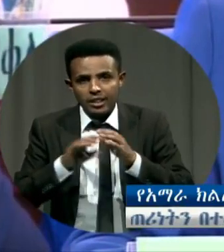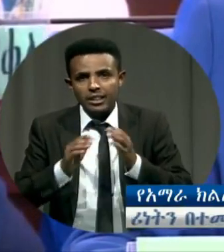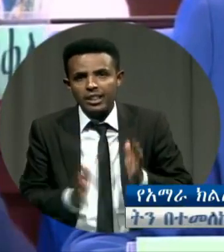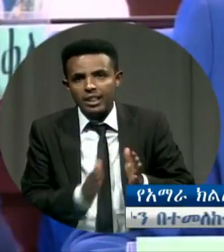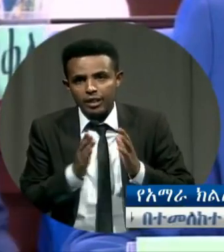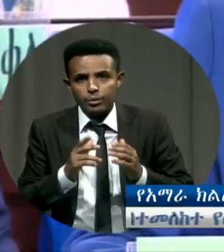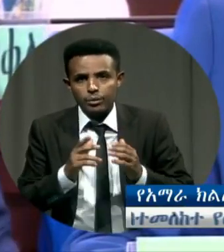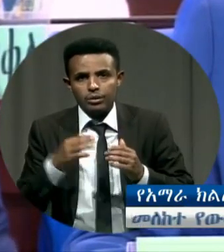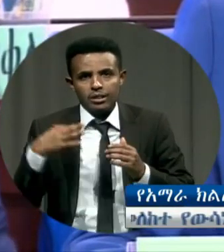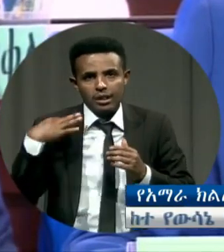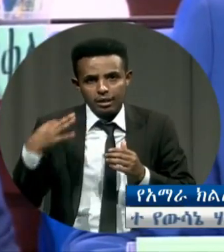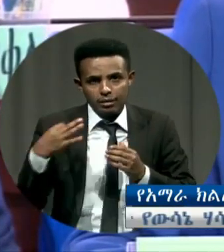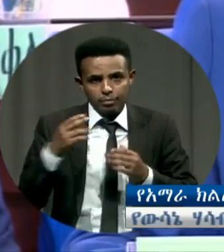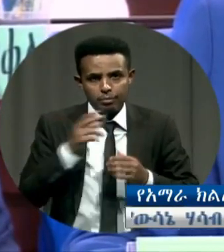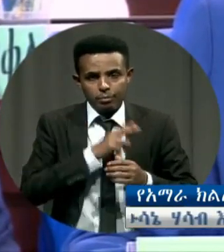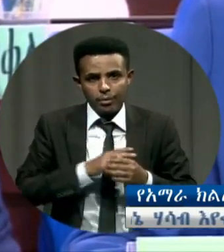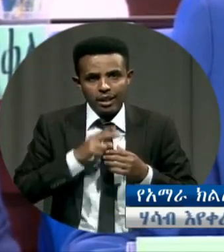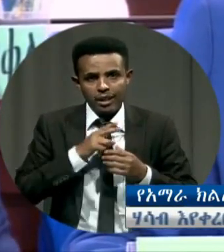ባህሪ ያለው